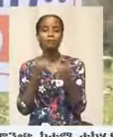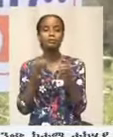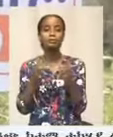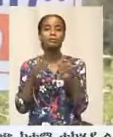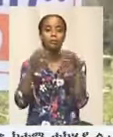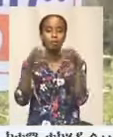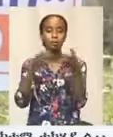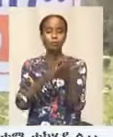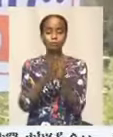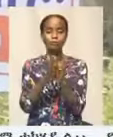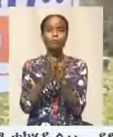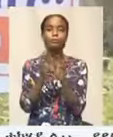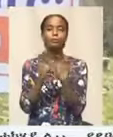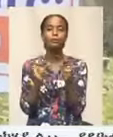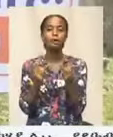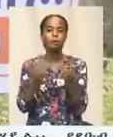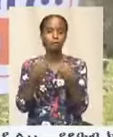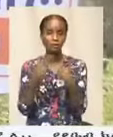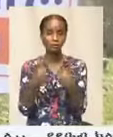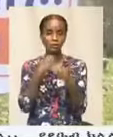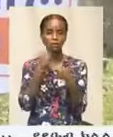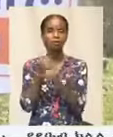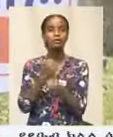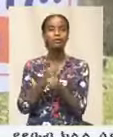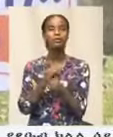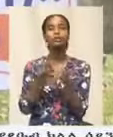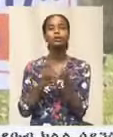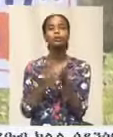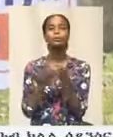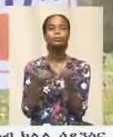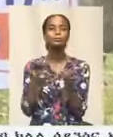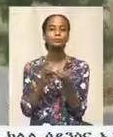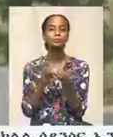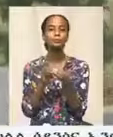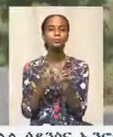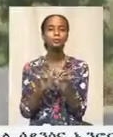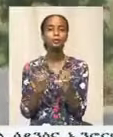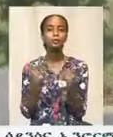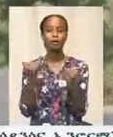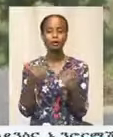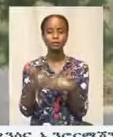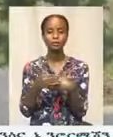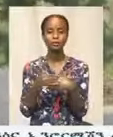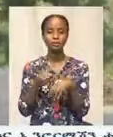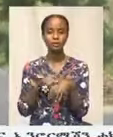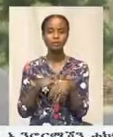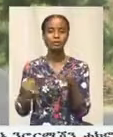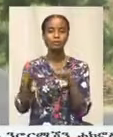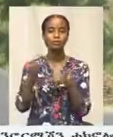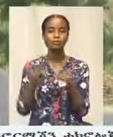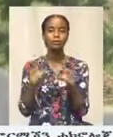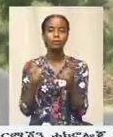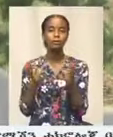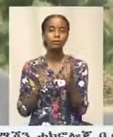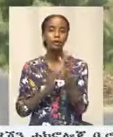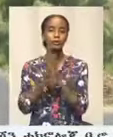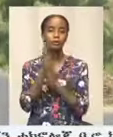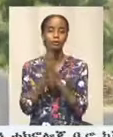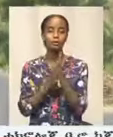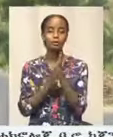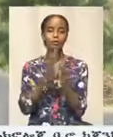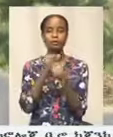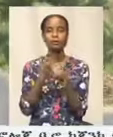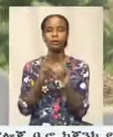በመሆኑ ሚዲያውን ለማጠናከር እየተሰራ ስለመሆኑ አክለዋል። በተለይ አሁን በቅርብ ጊዜ ደግሞ ህዝቡ ለሚዲያ ያለው ፍላጎትና አታይ